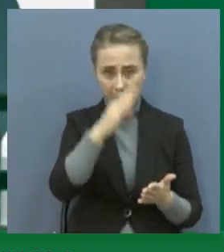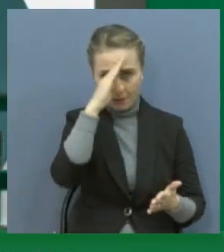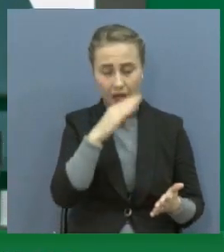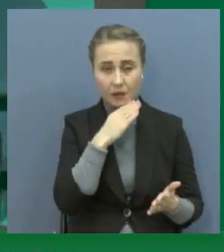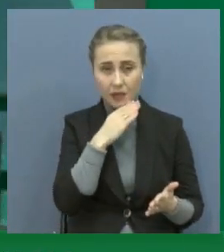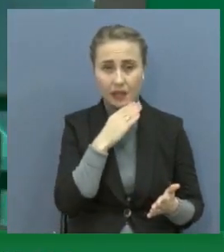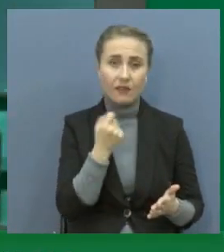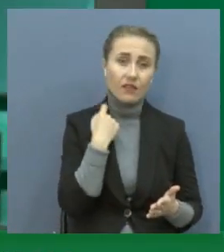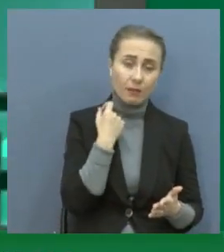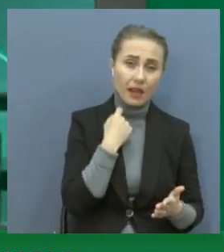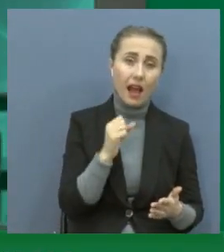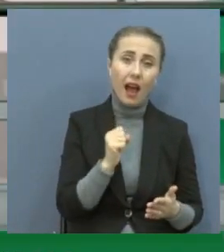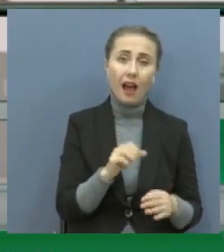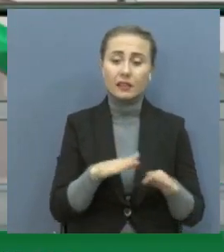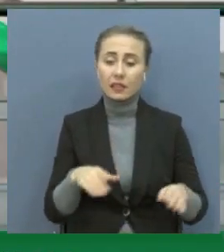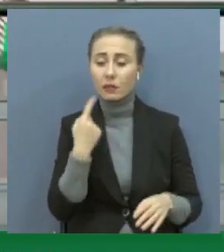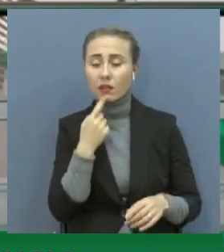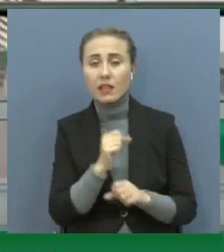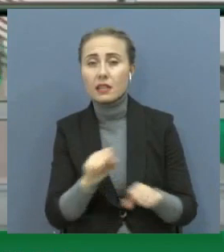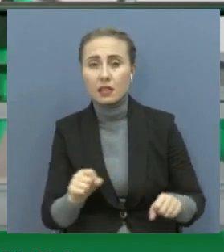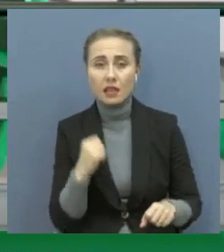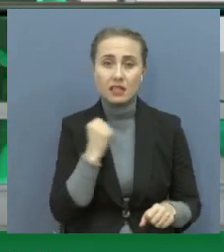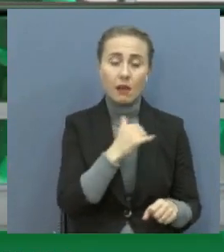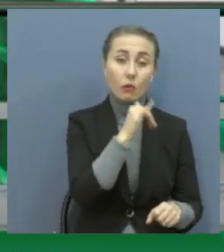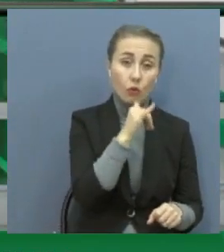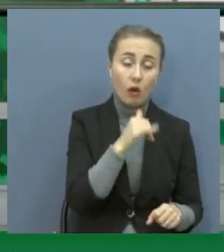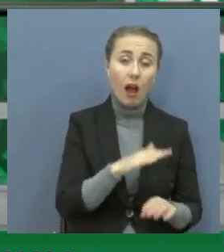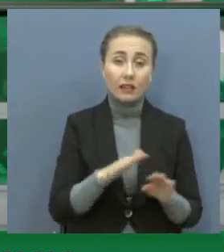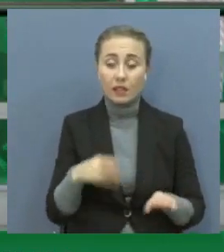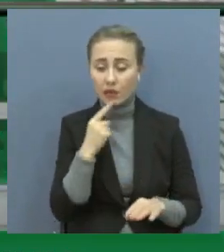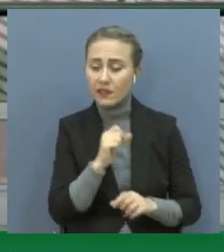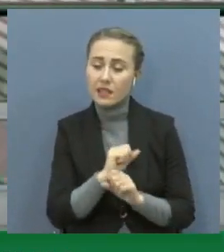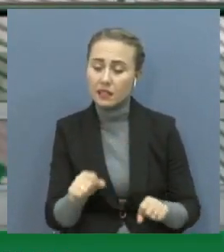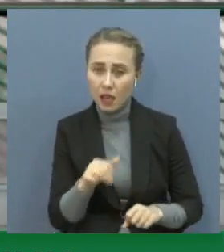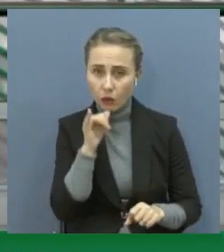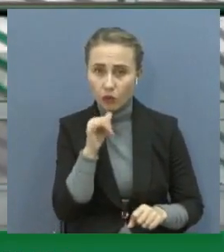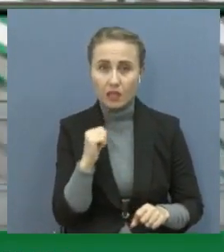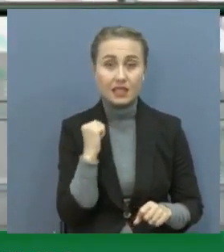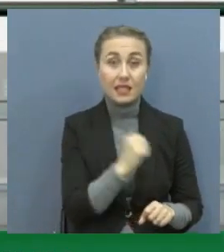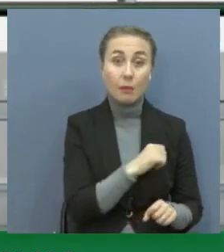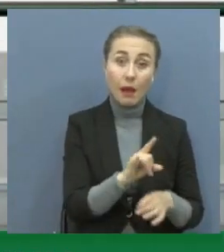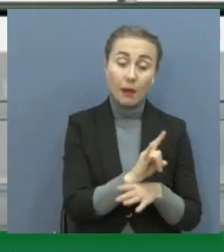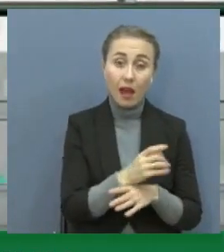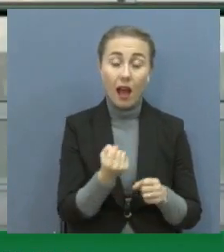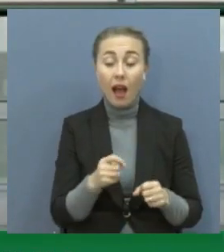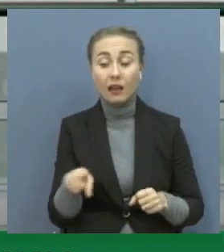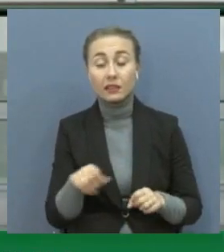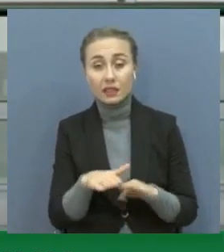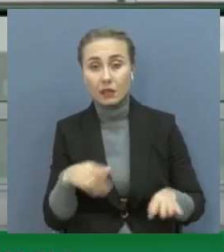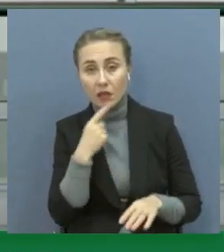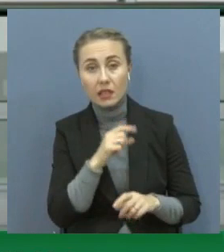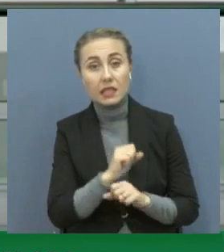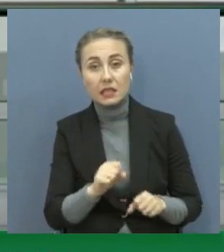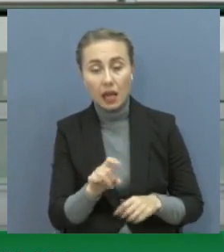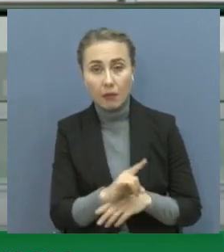сам выпивает, а детям говорит, нельзя пить. Сам курит, а детям говорит, нельзя курить. Сам обманывает, а детям говорит, нельзя обманывать. То есть у